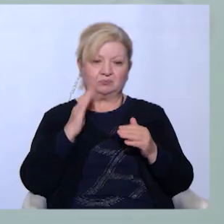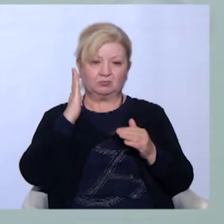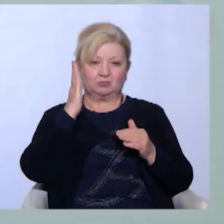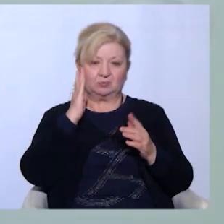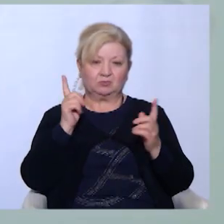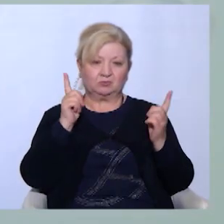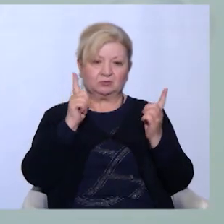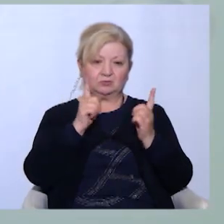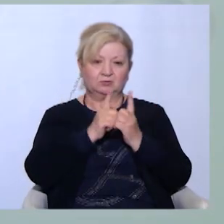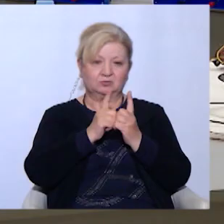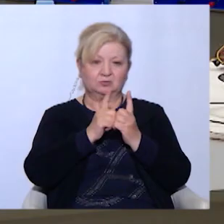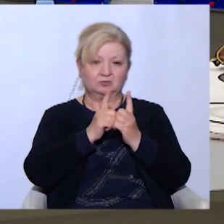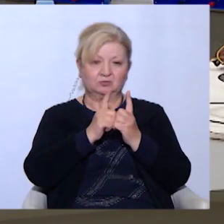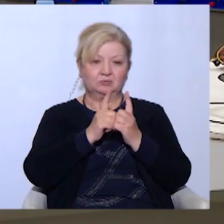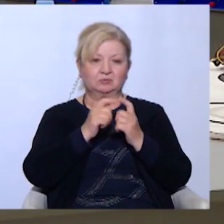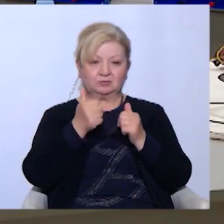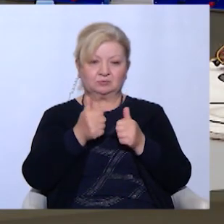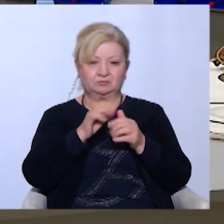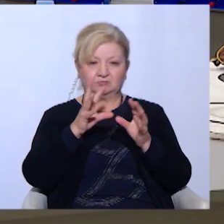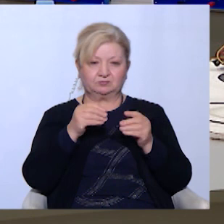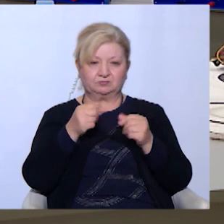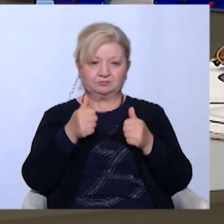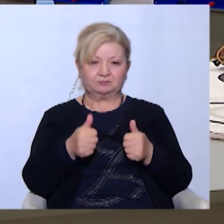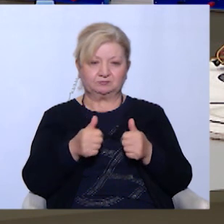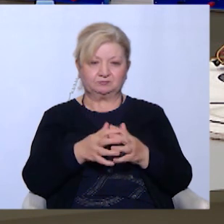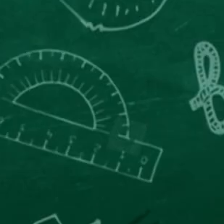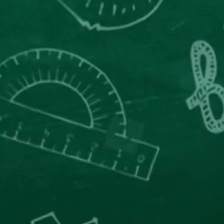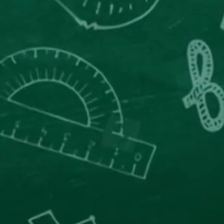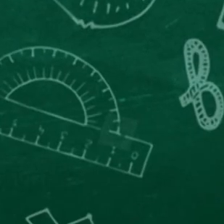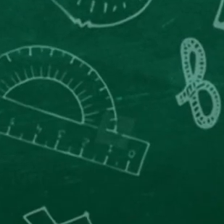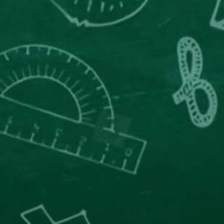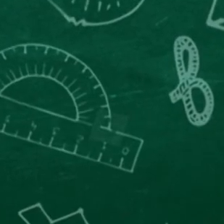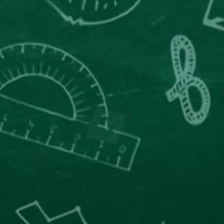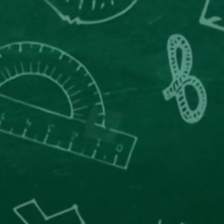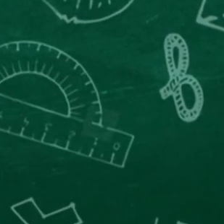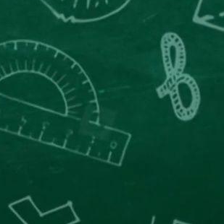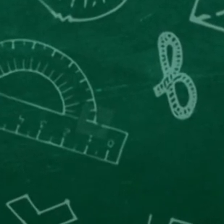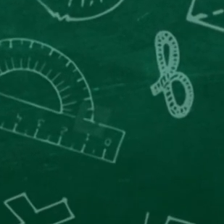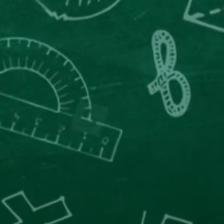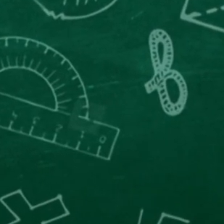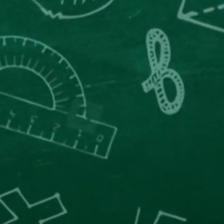გემშვიდობებით, მომავალ შეხვედრამდე. კარგად ზანდებოდეთ.